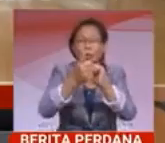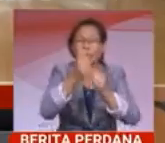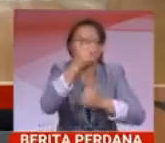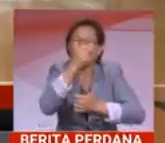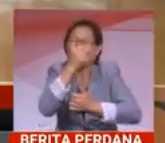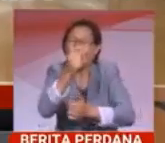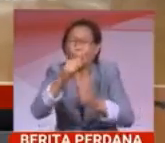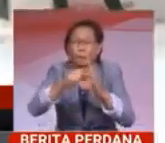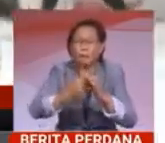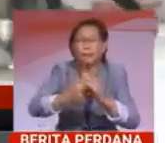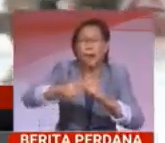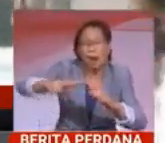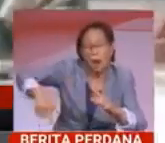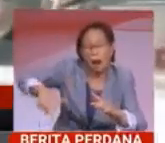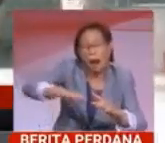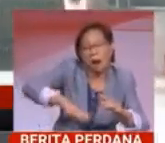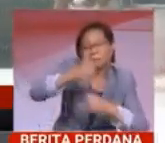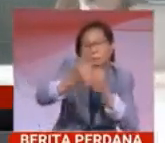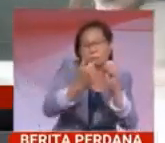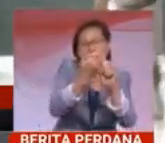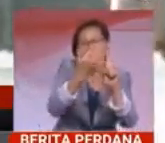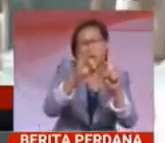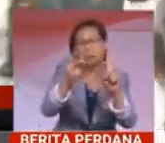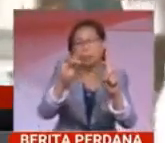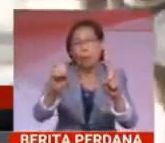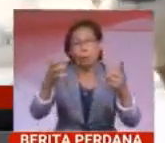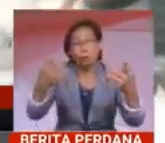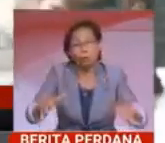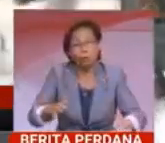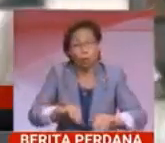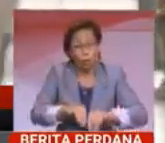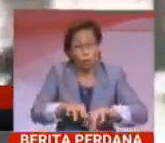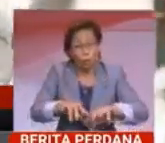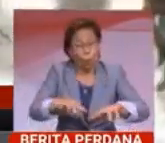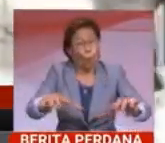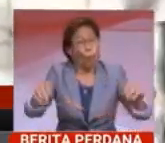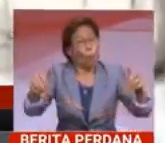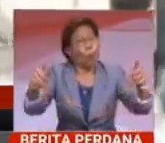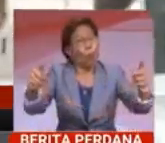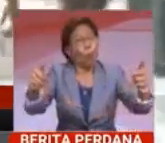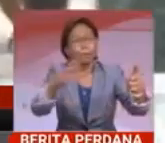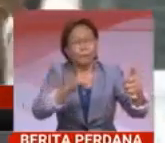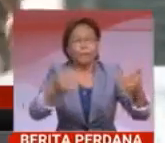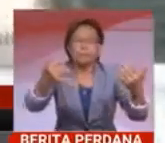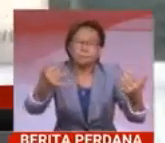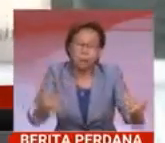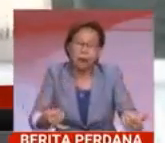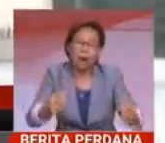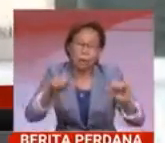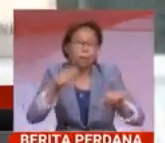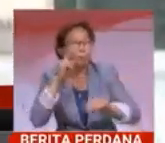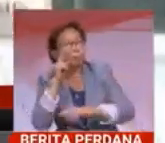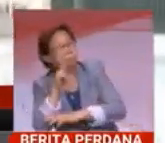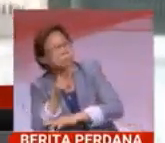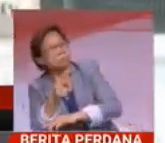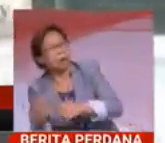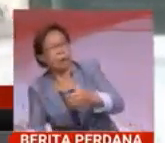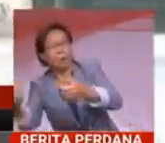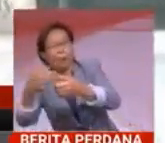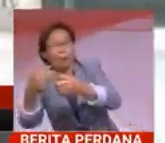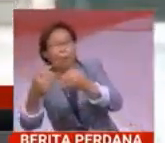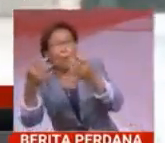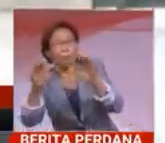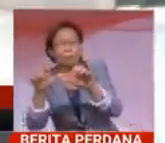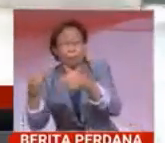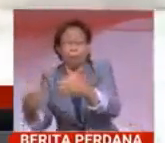diminati beliau sejak lewat tahun 80 adalah memperlihatkan perkembangan membran sangkain edan kini boleh dilihat dengan pernyataan